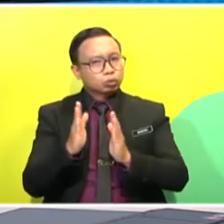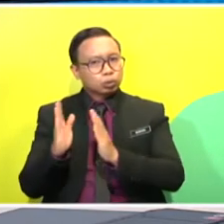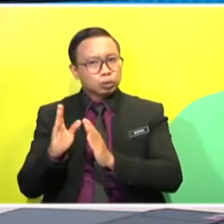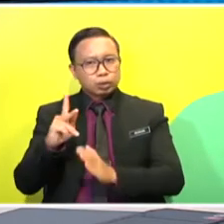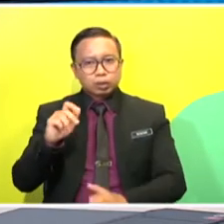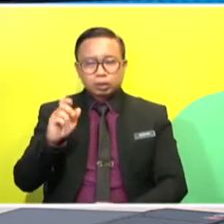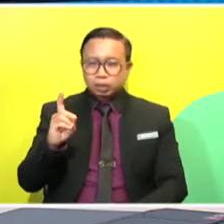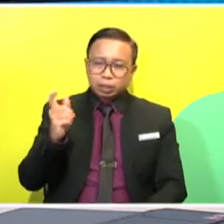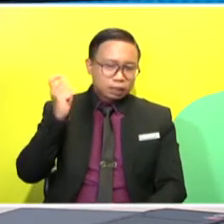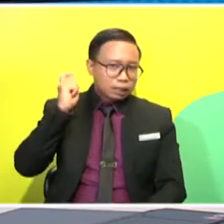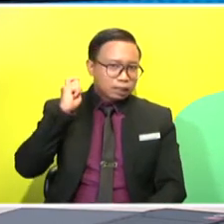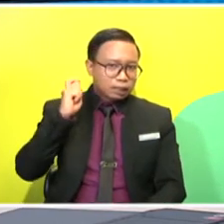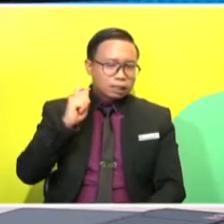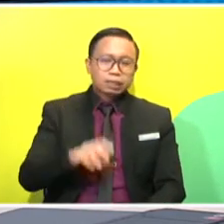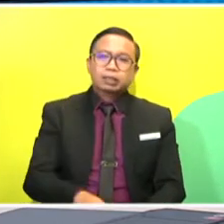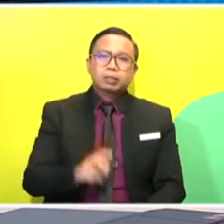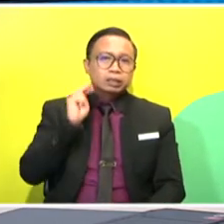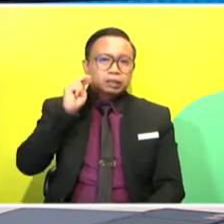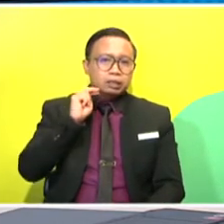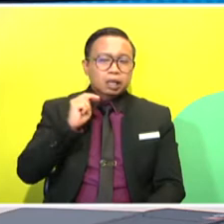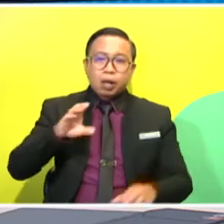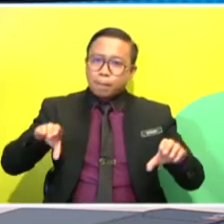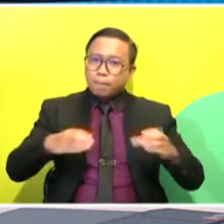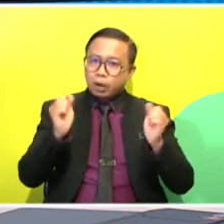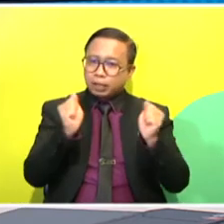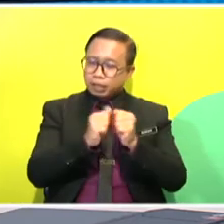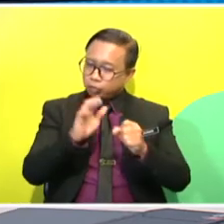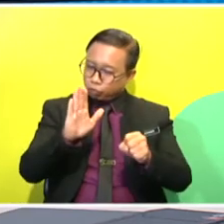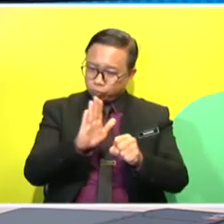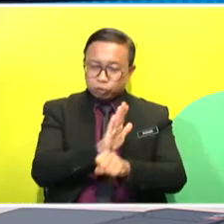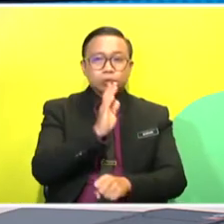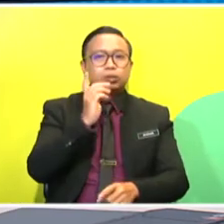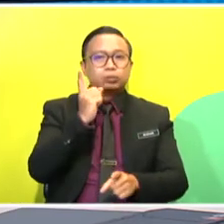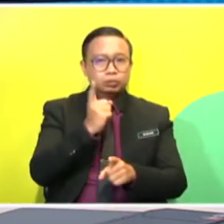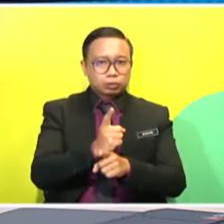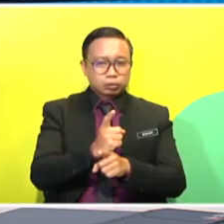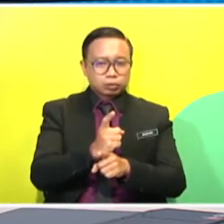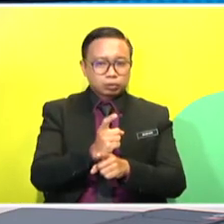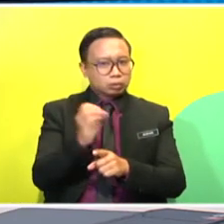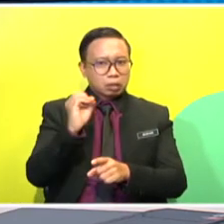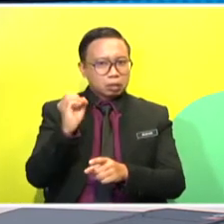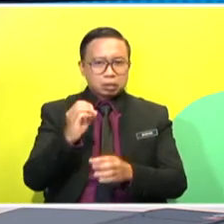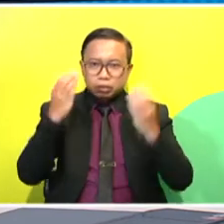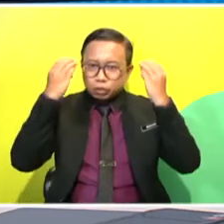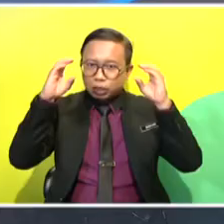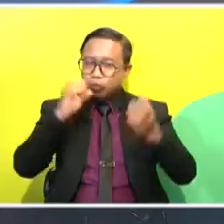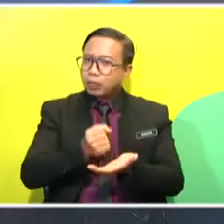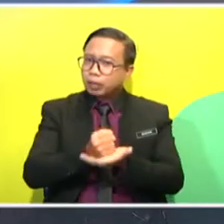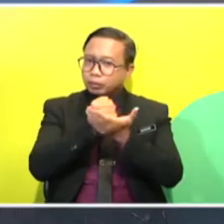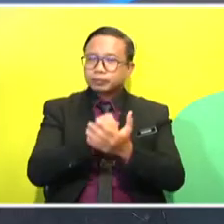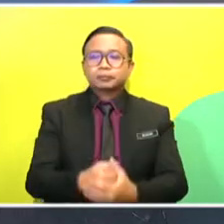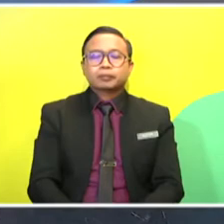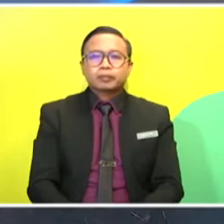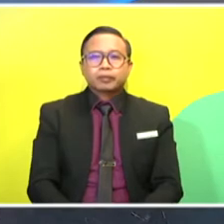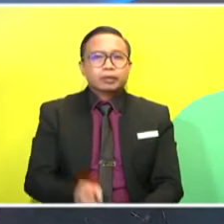tadi, Nisa dapat melakukan dengan sepenuhnya walaupun tak ada bimbingan guru. Baik. Jadi, Nisa